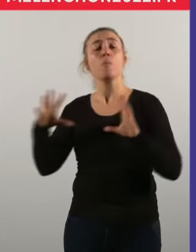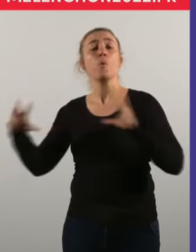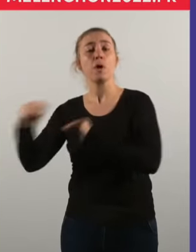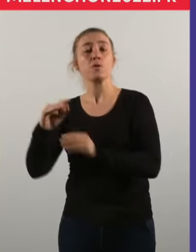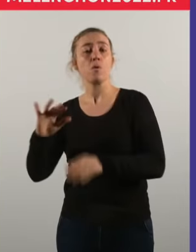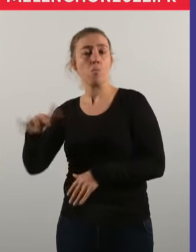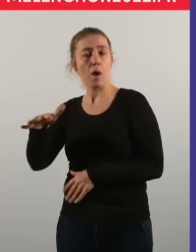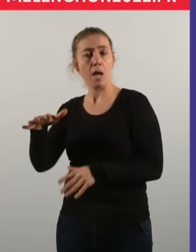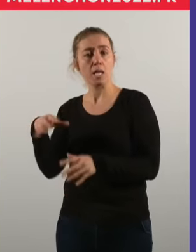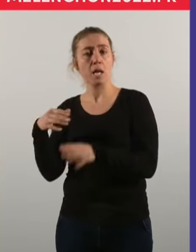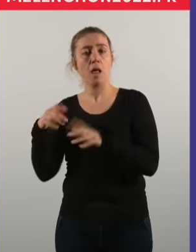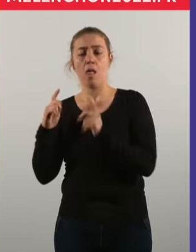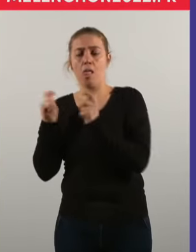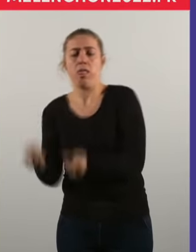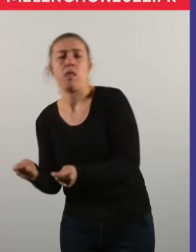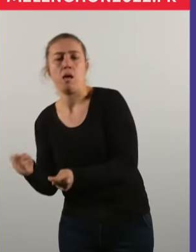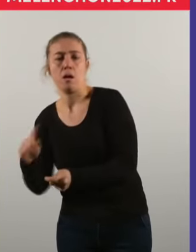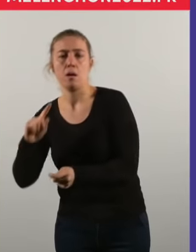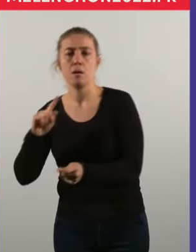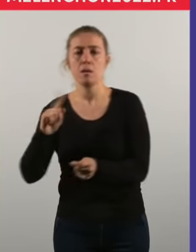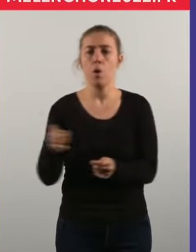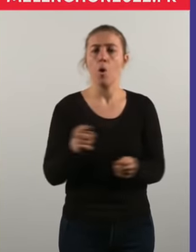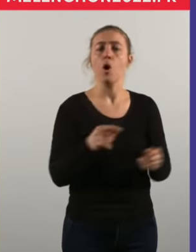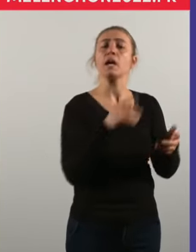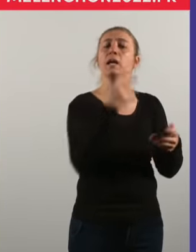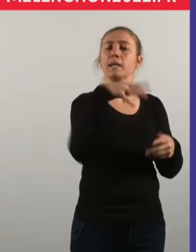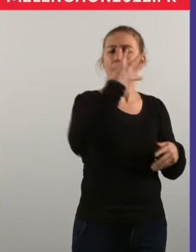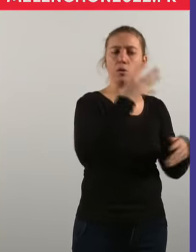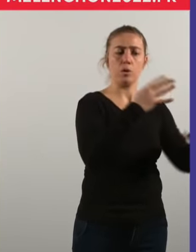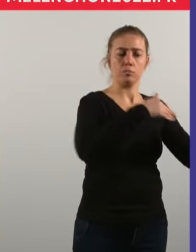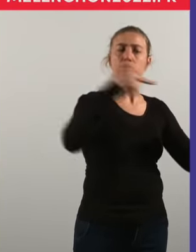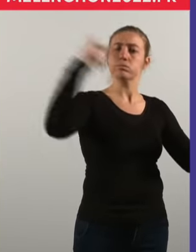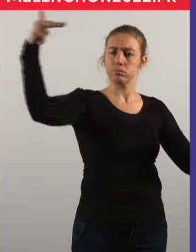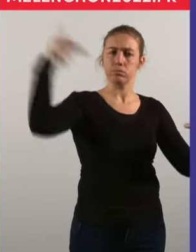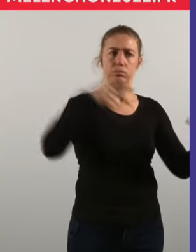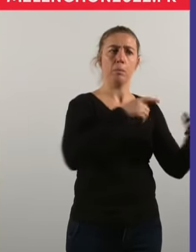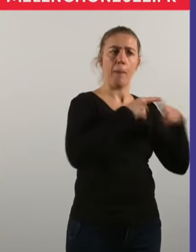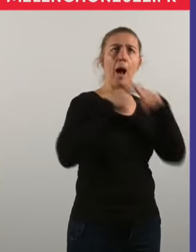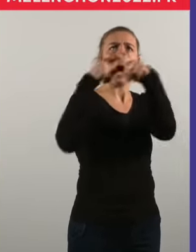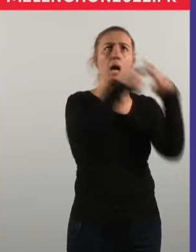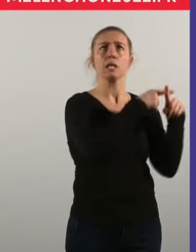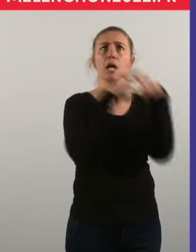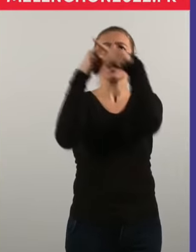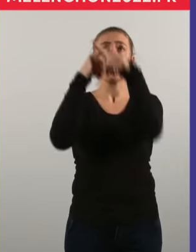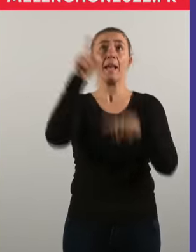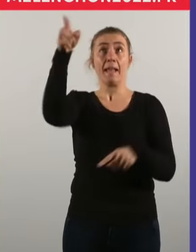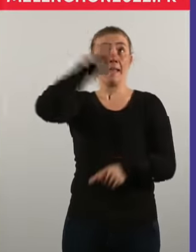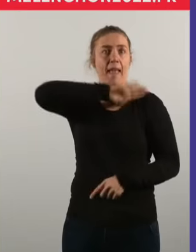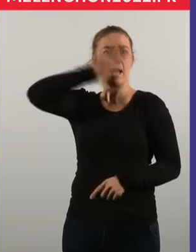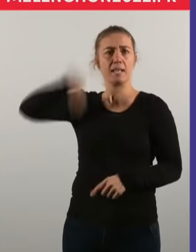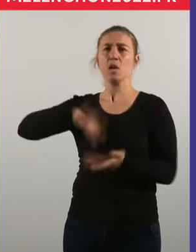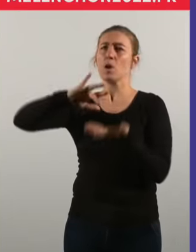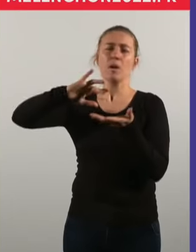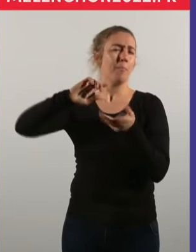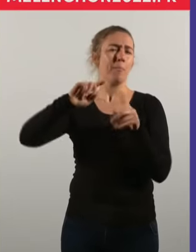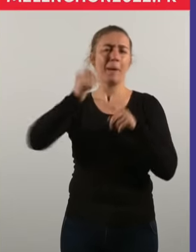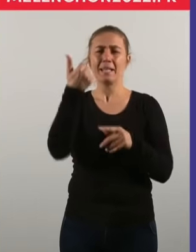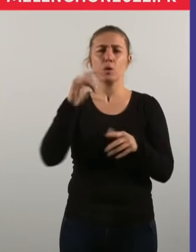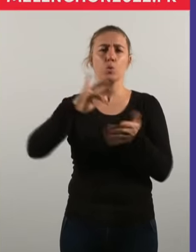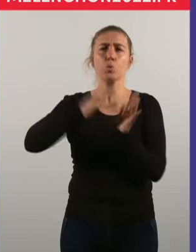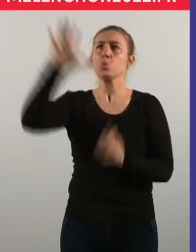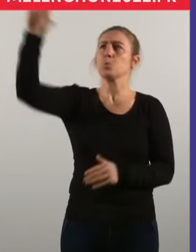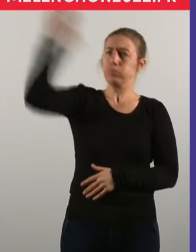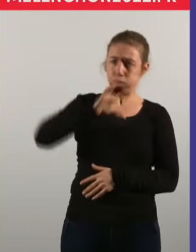centrale, sera réparti sur 14 tranches et où, à la dernière, on prend quasiment tout parce